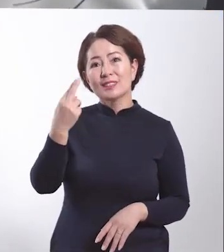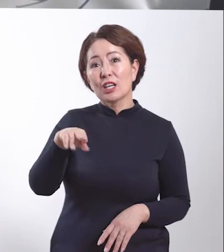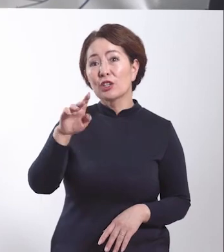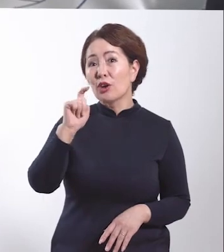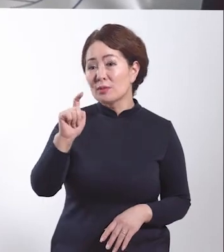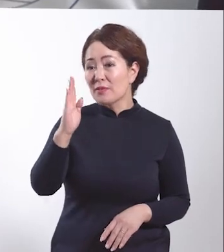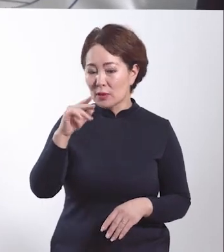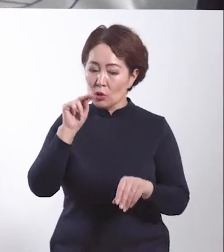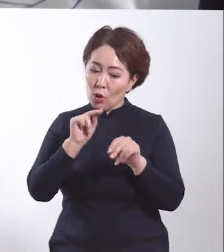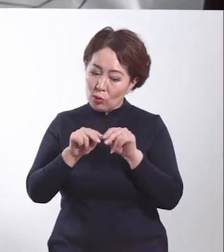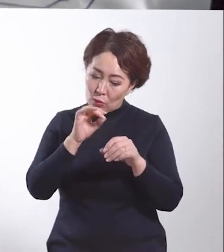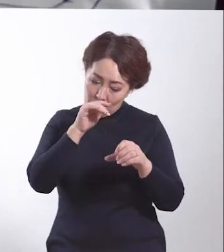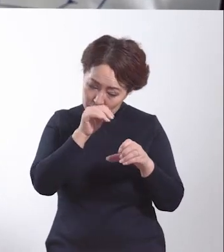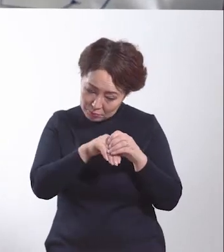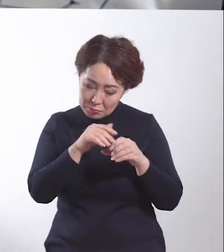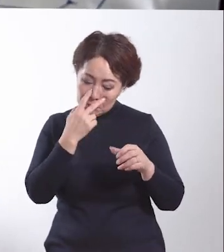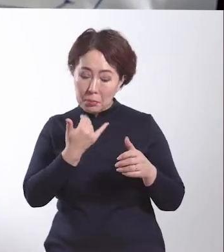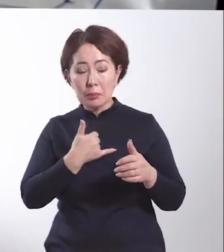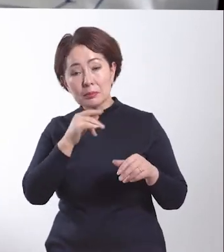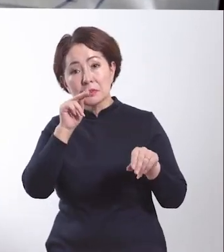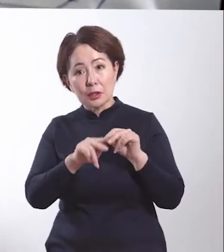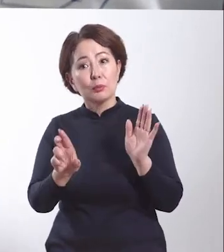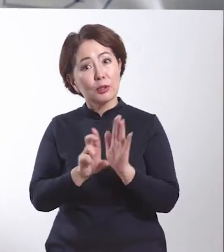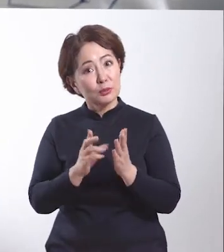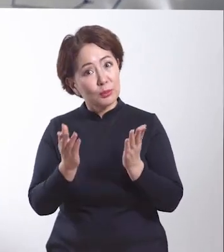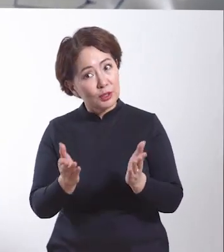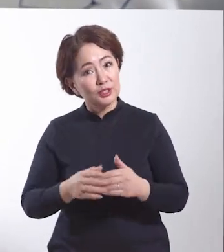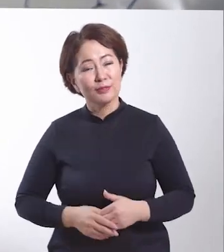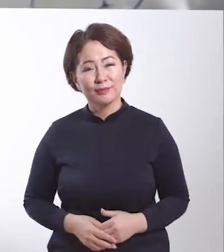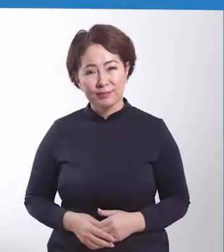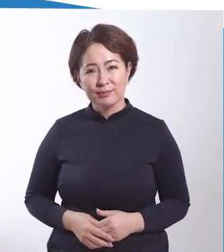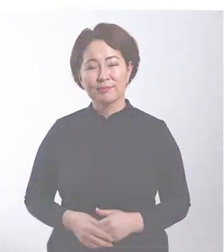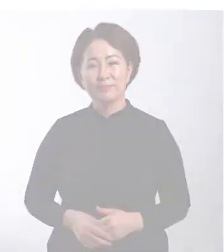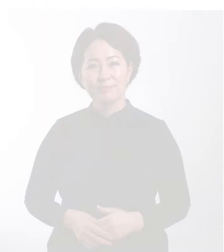та өөрийгөө хүний дархлал хомсдлын вирусын халдвартай эсхээ мэддэг боллоо.